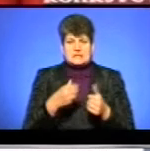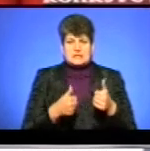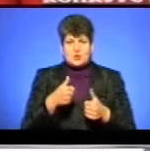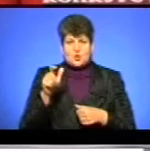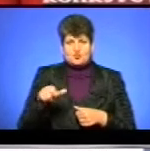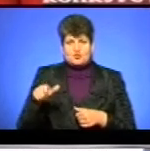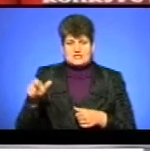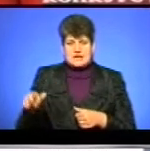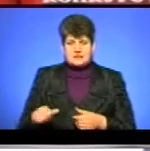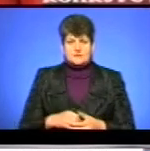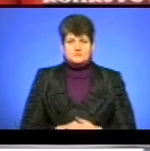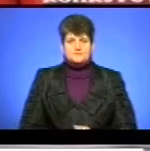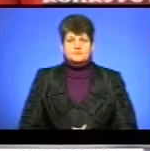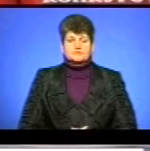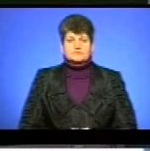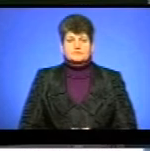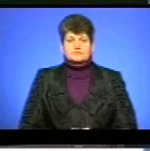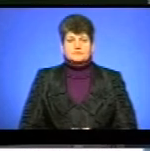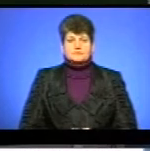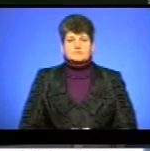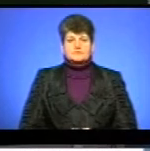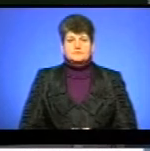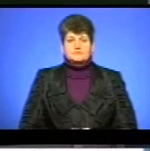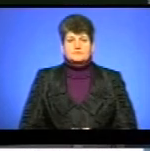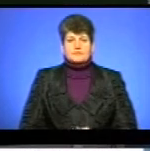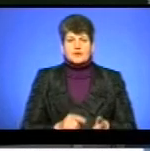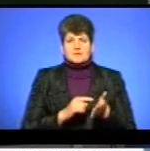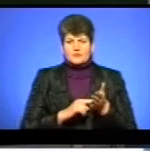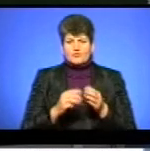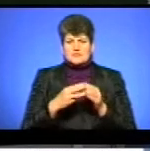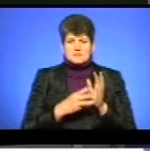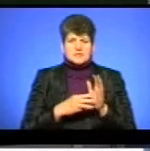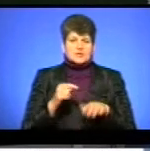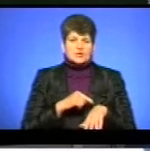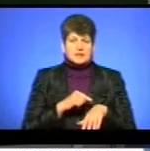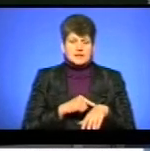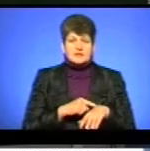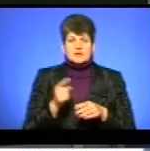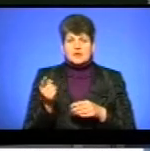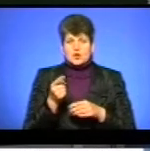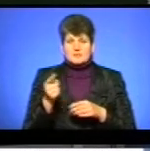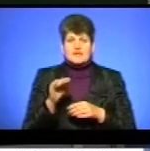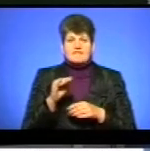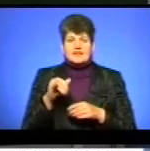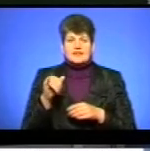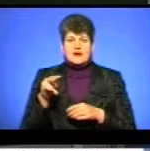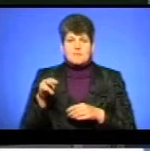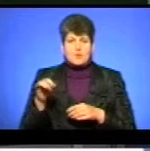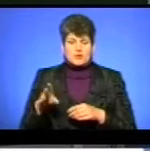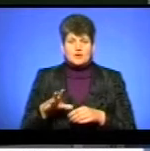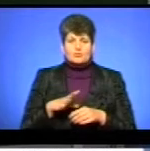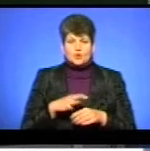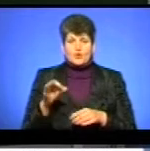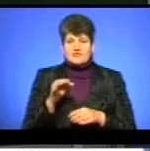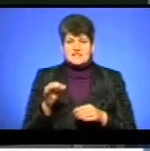конкурсантів. Анжела Шова, Андрій Бодак, новини. Зазначу, о 18-й годині в Тернопільській філармонії відбулося офіційне